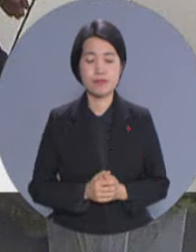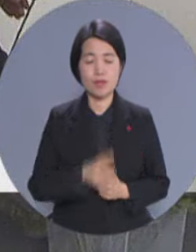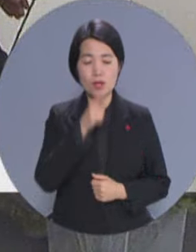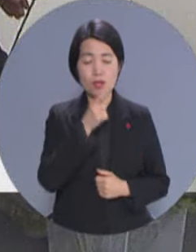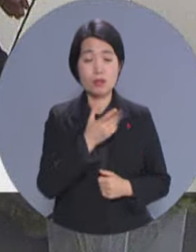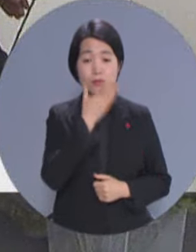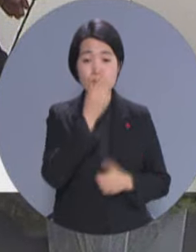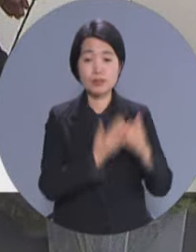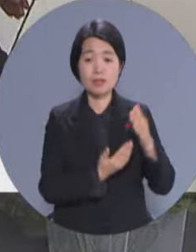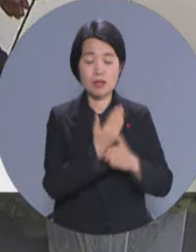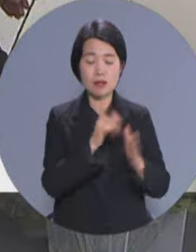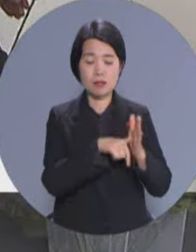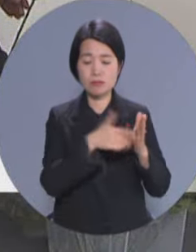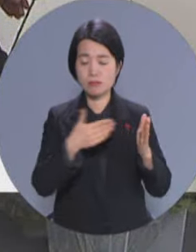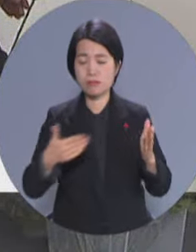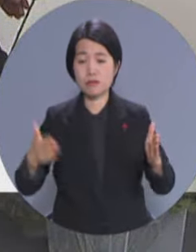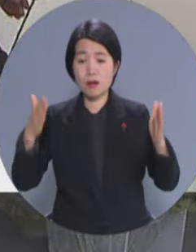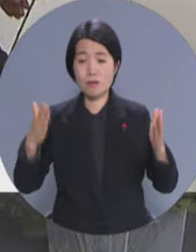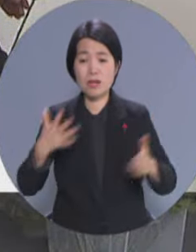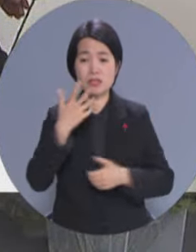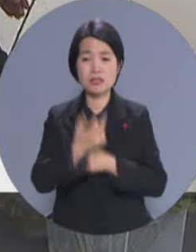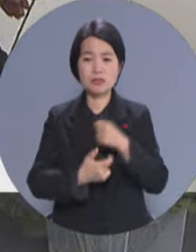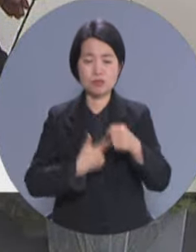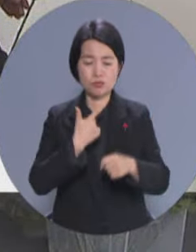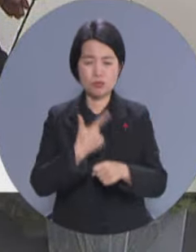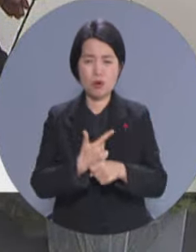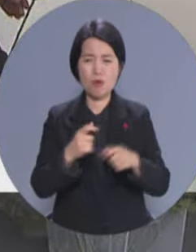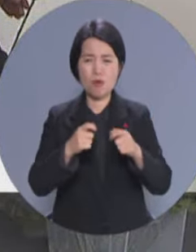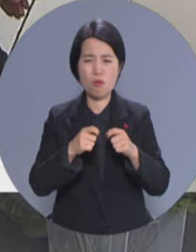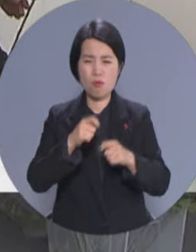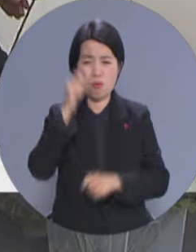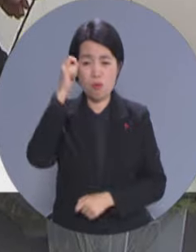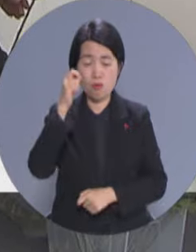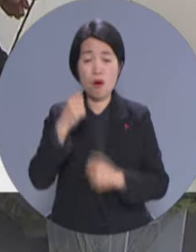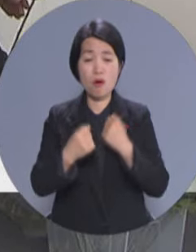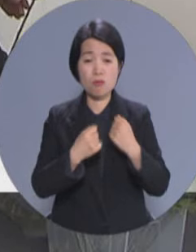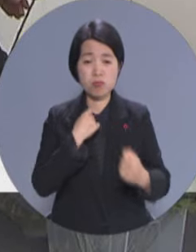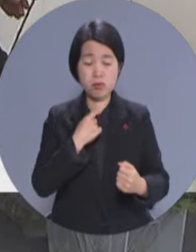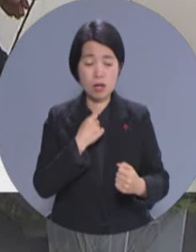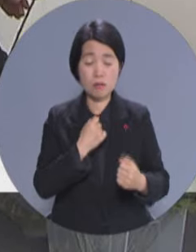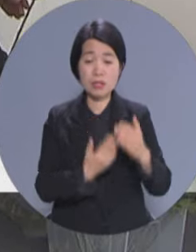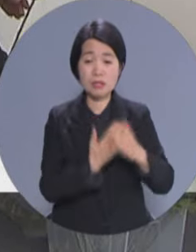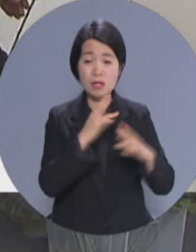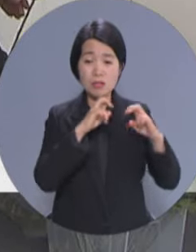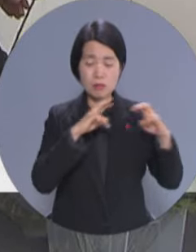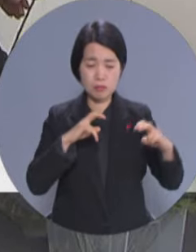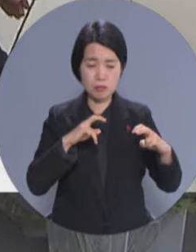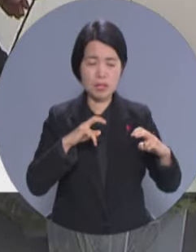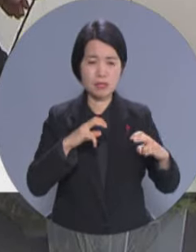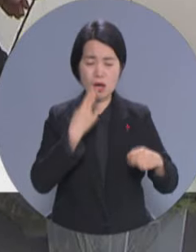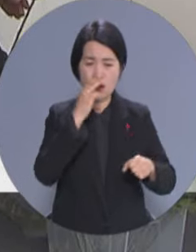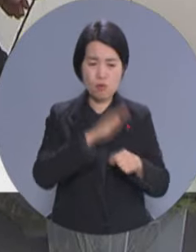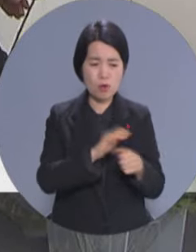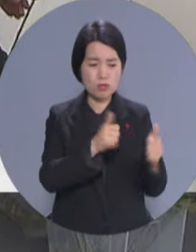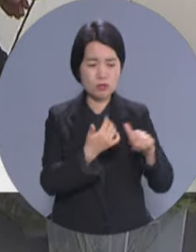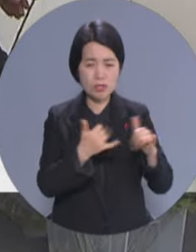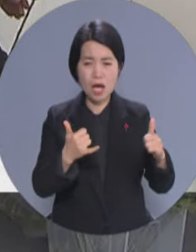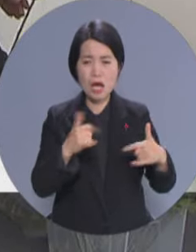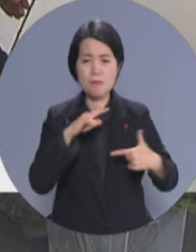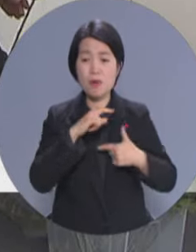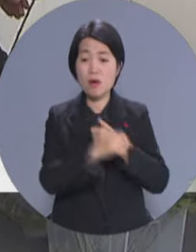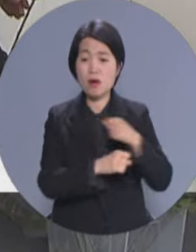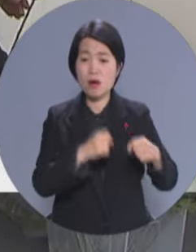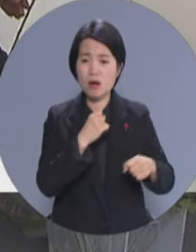여순 사건이 발발한 지 올해로 76년이 지났지만 아직도 진상규명과 명예회복을 위해 갈 길은 멀어